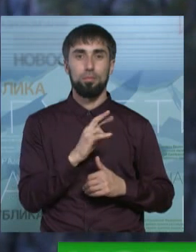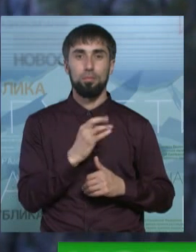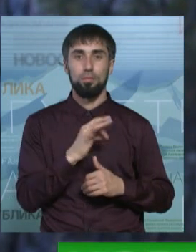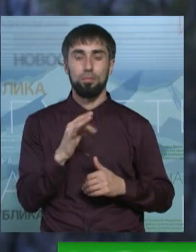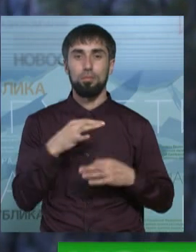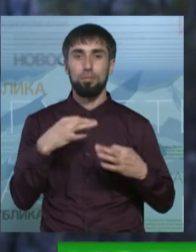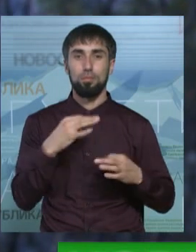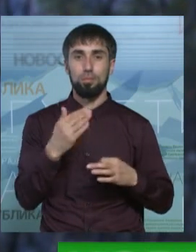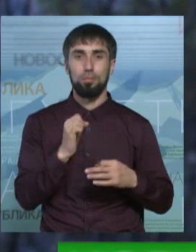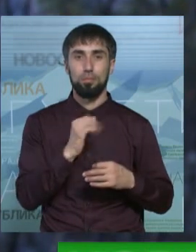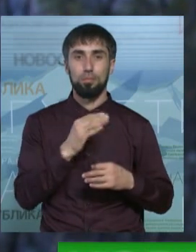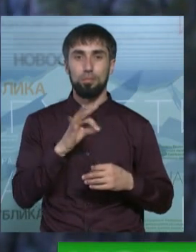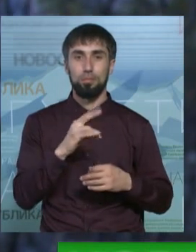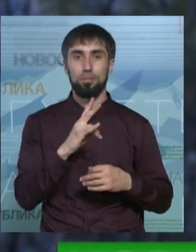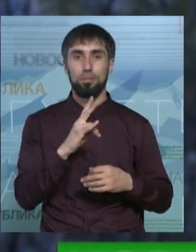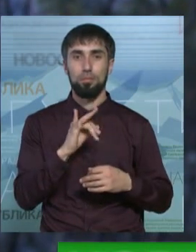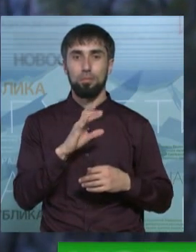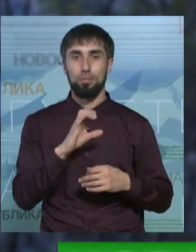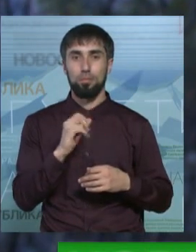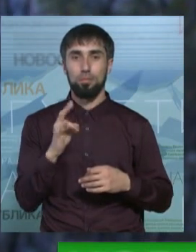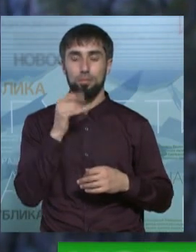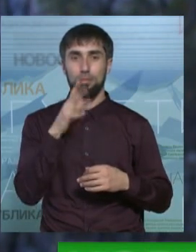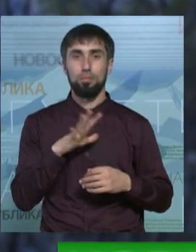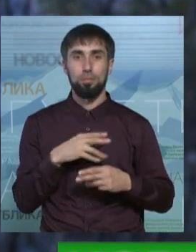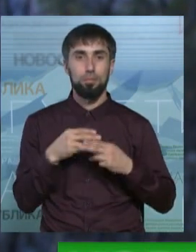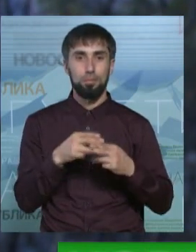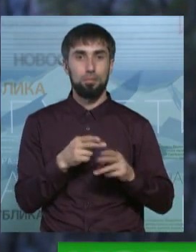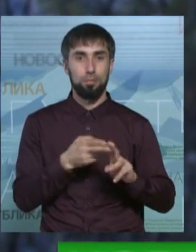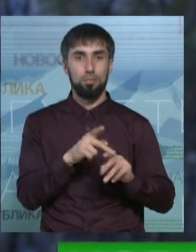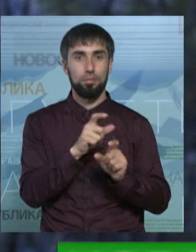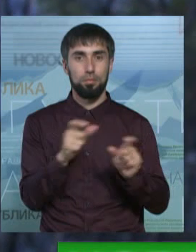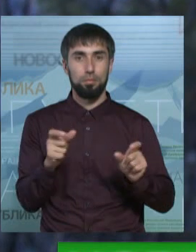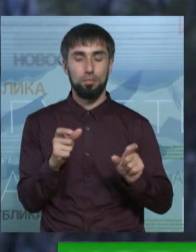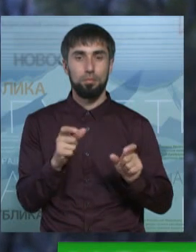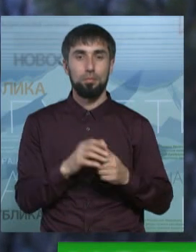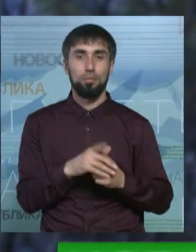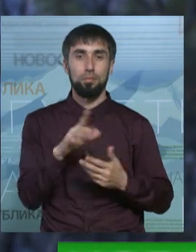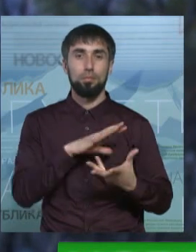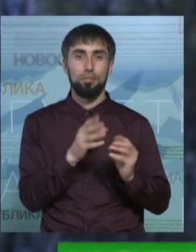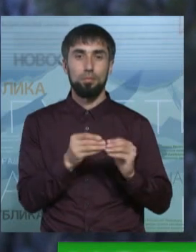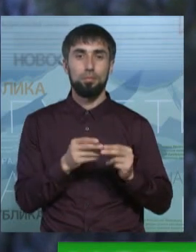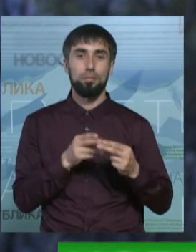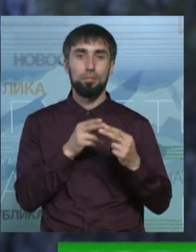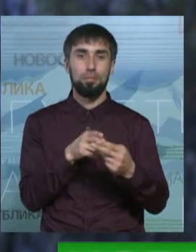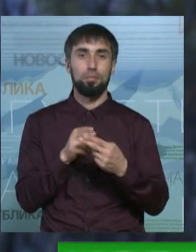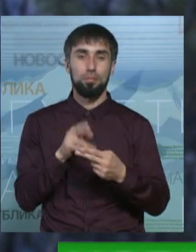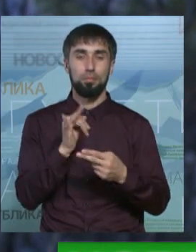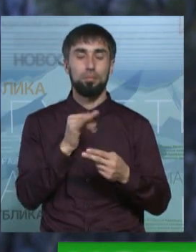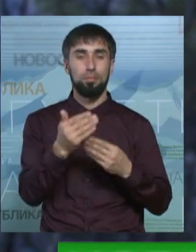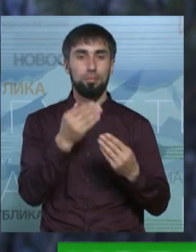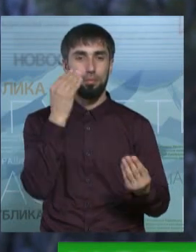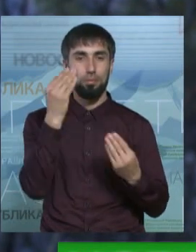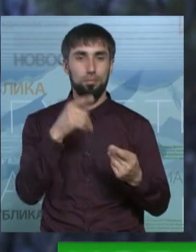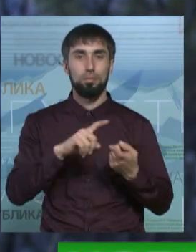автоконцерн, который Nissan, который у нас здесь приезжает, это люди, которые в итоге выезжают и распространяют мнение о